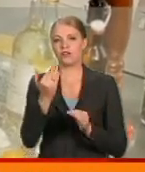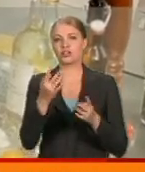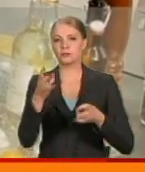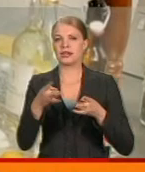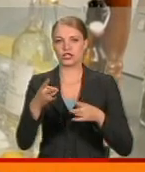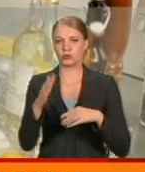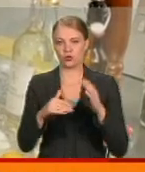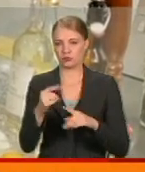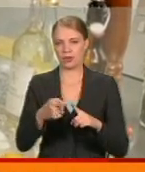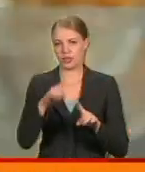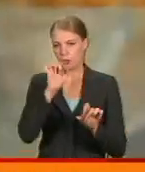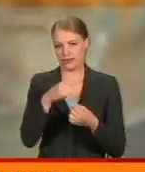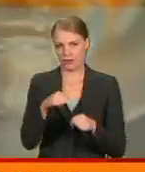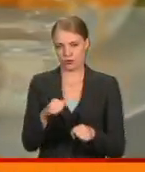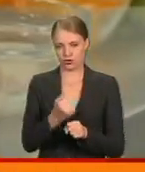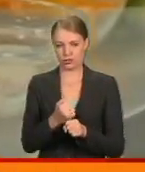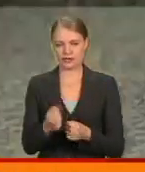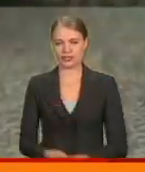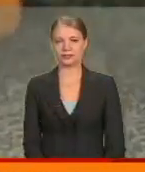нежными ручками это невозможно сделать.